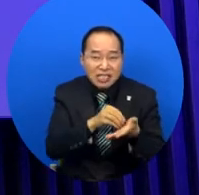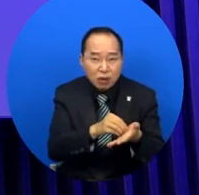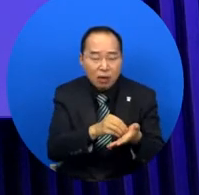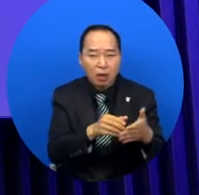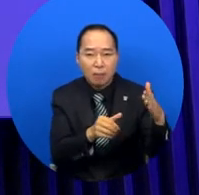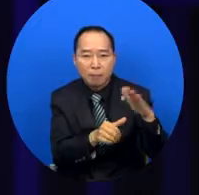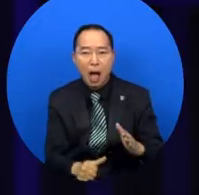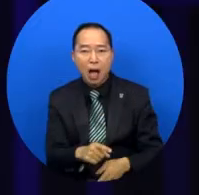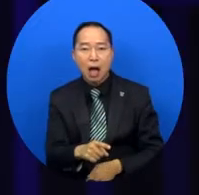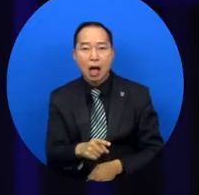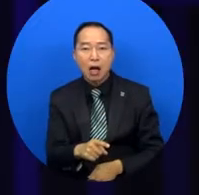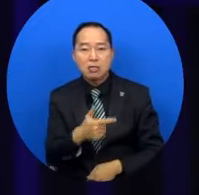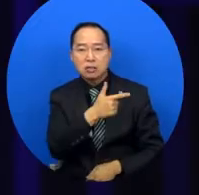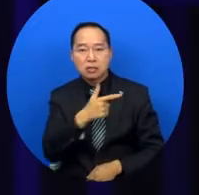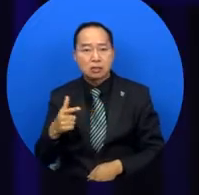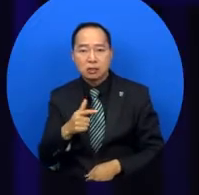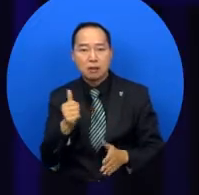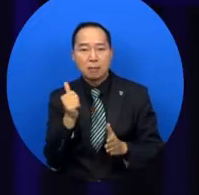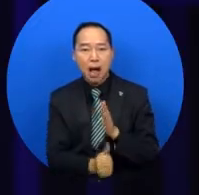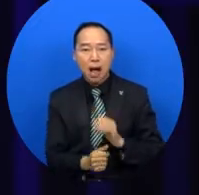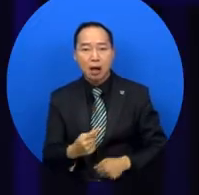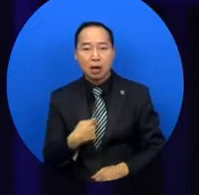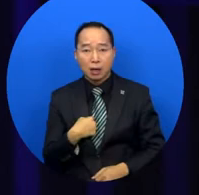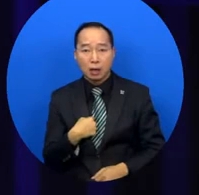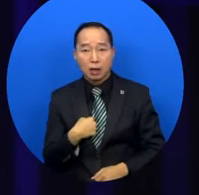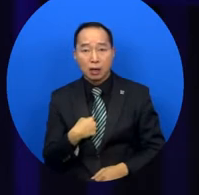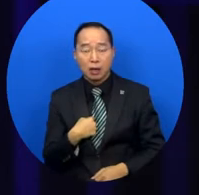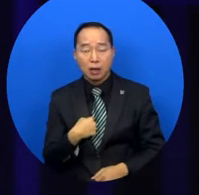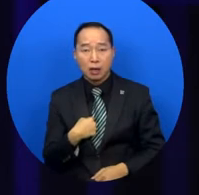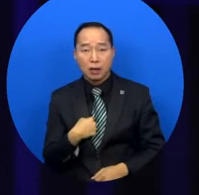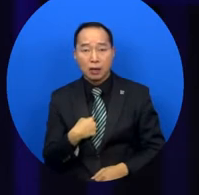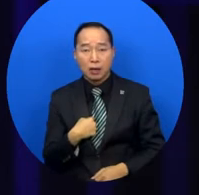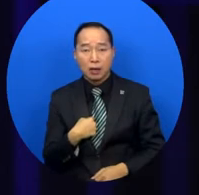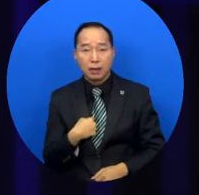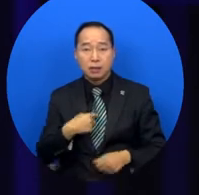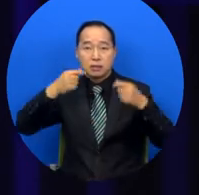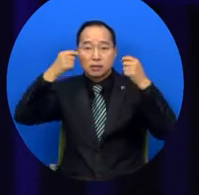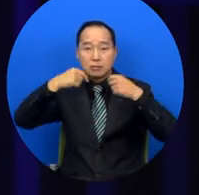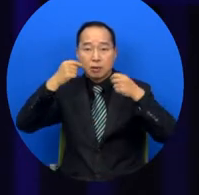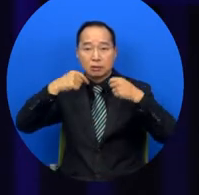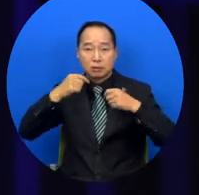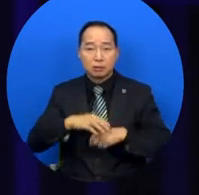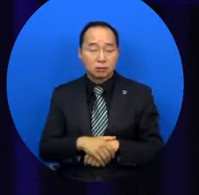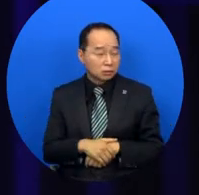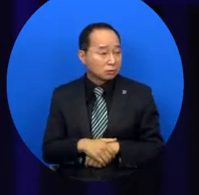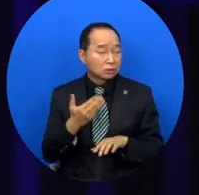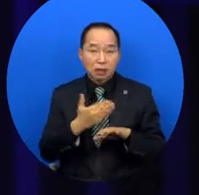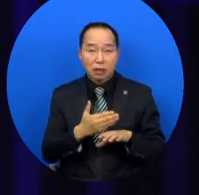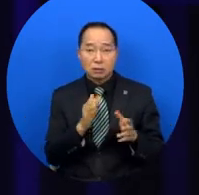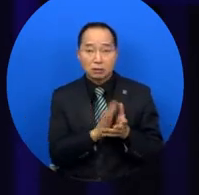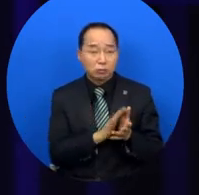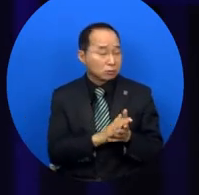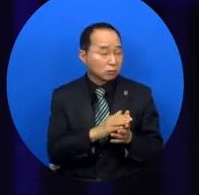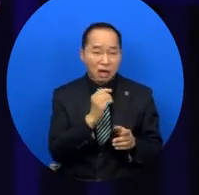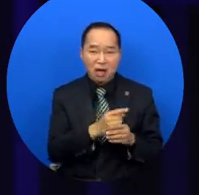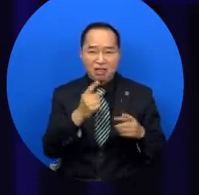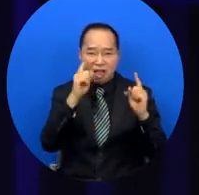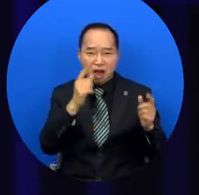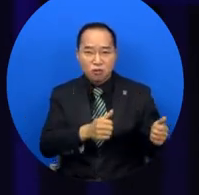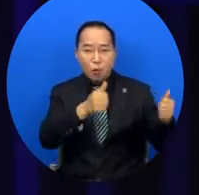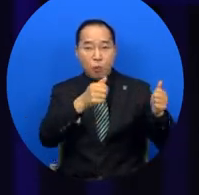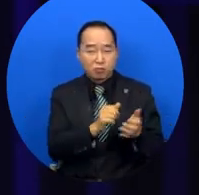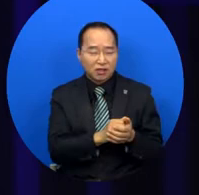떨어진 거예요. 이게 나의 좀 첫 번째 큰 실패였고 그래서 이제 좀 많이 슬펐어요. 딴 사람들 이제